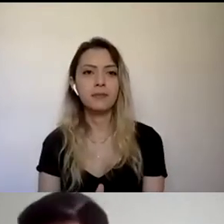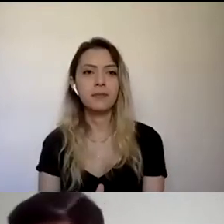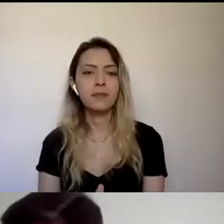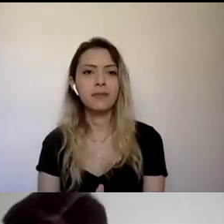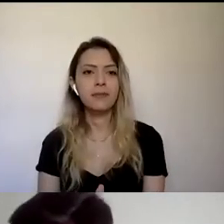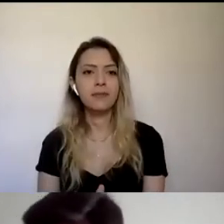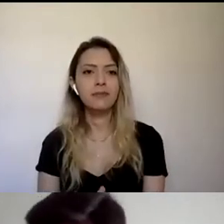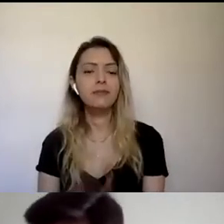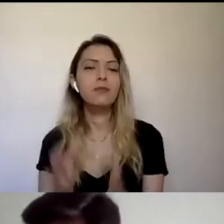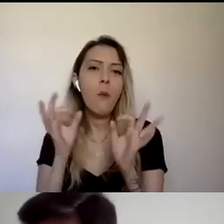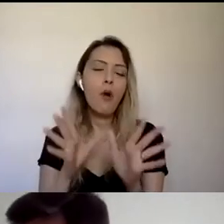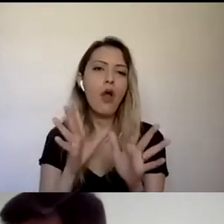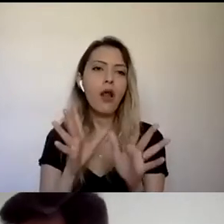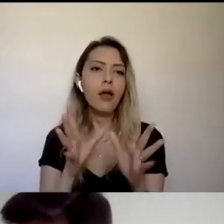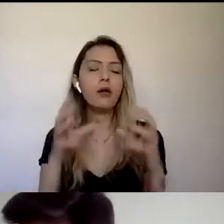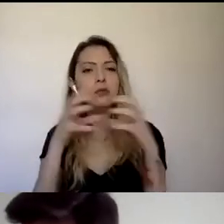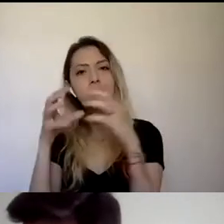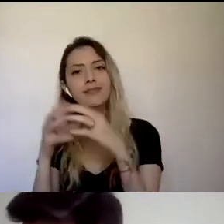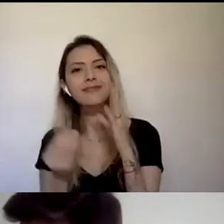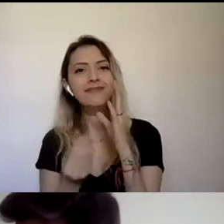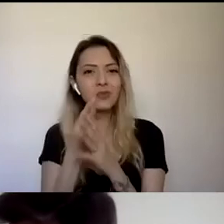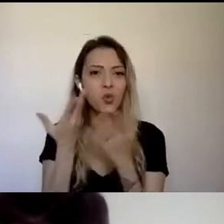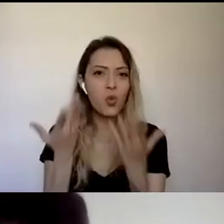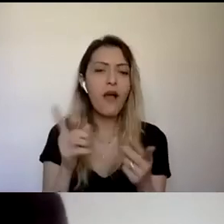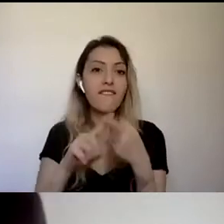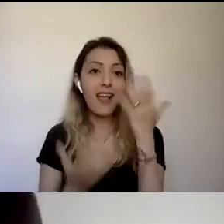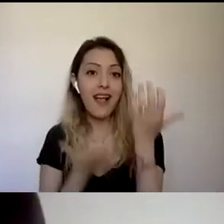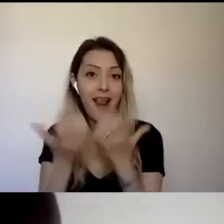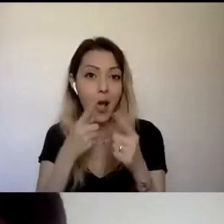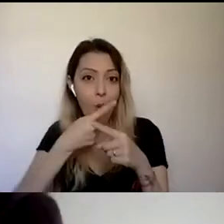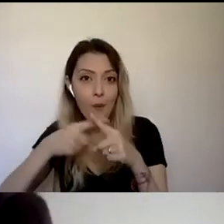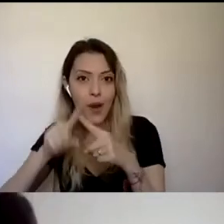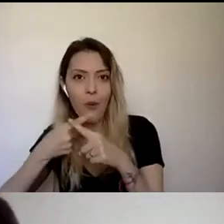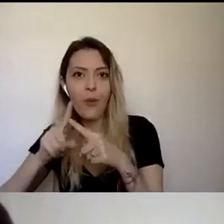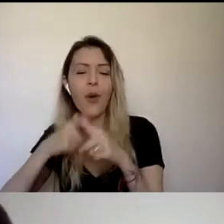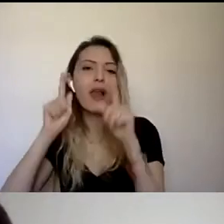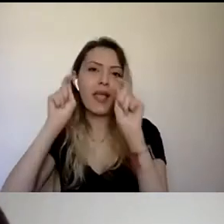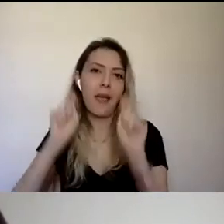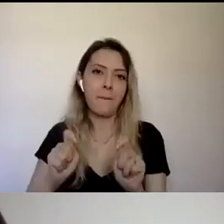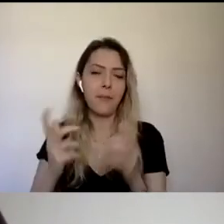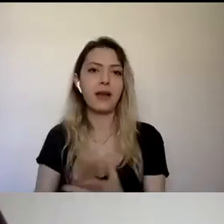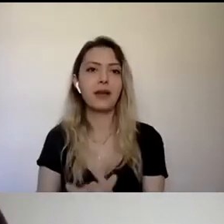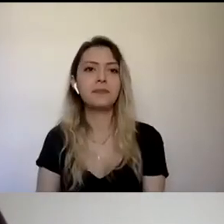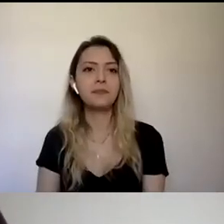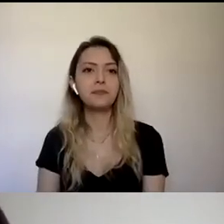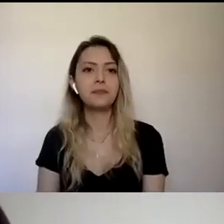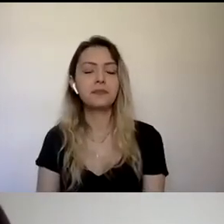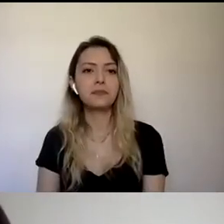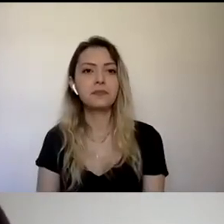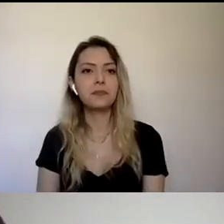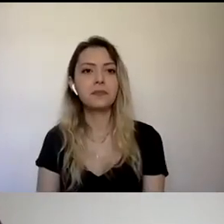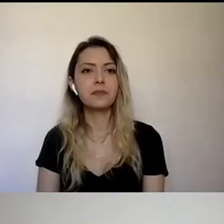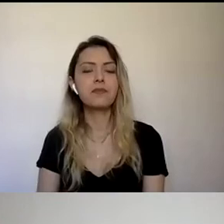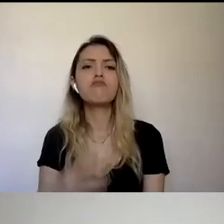böyle ağlar kurulması ve kaynakların ortaklaştırılması. Kendi alanınızda çalıştığınız